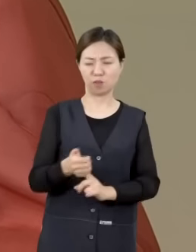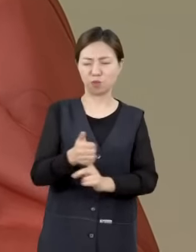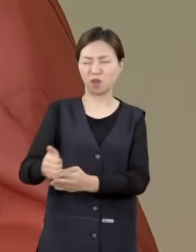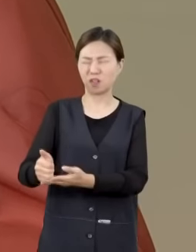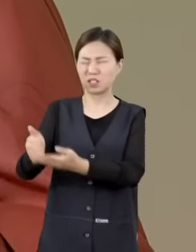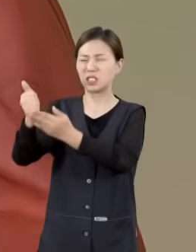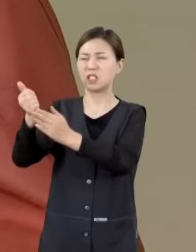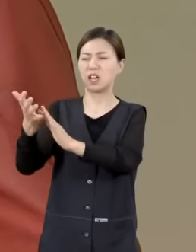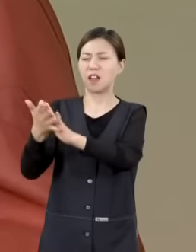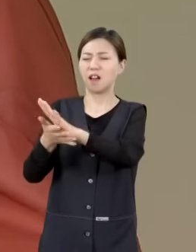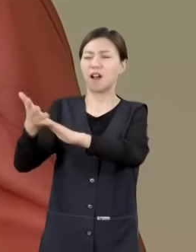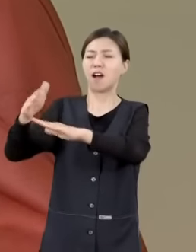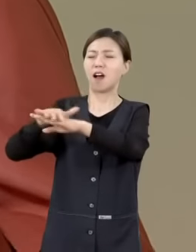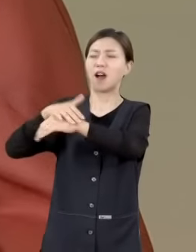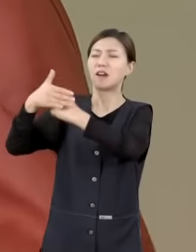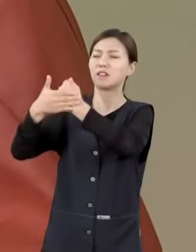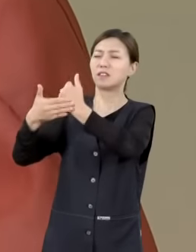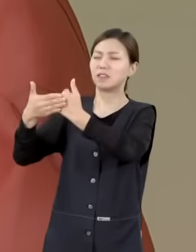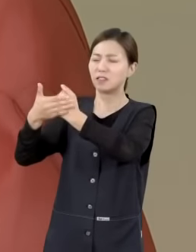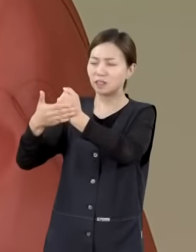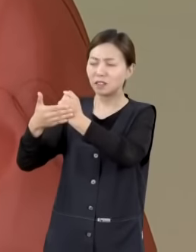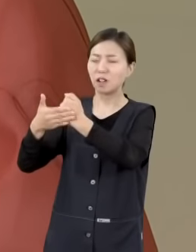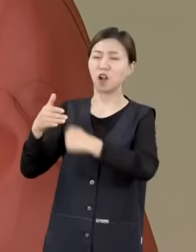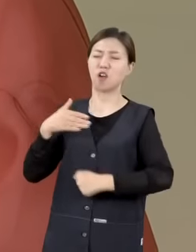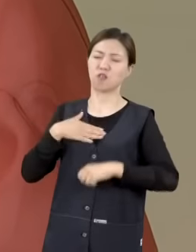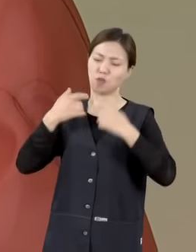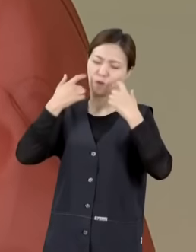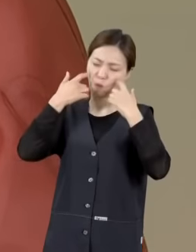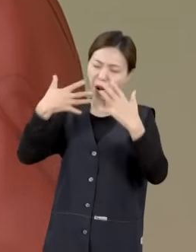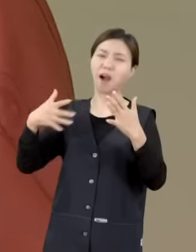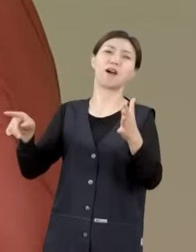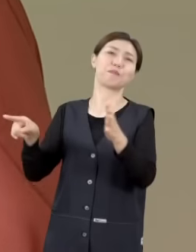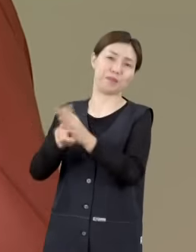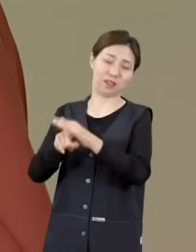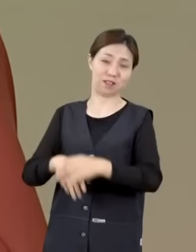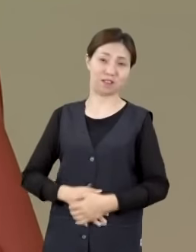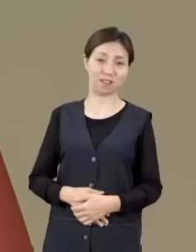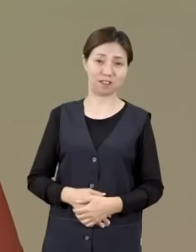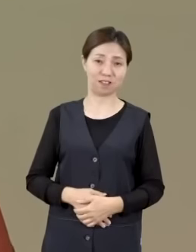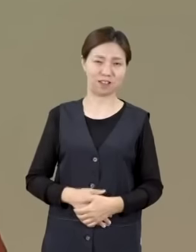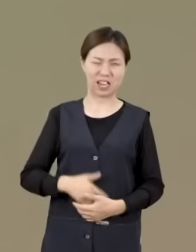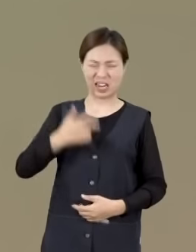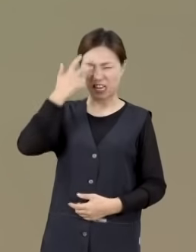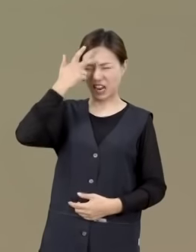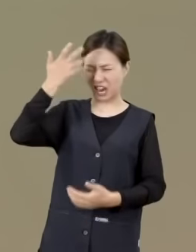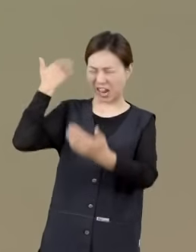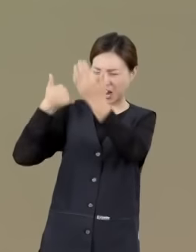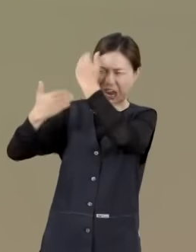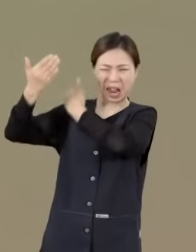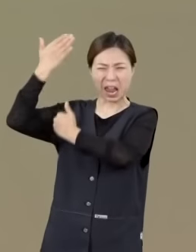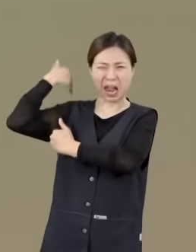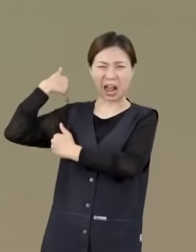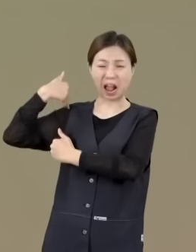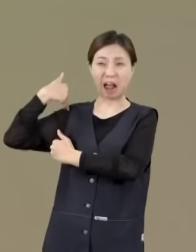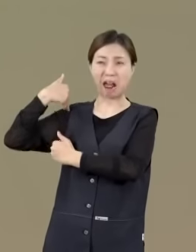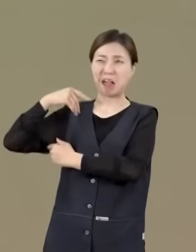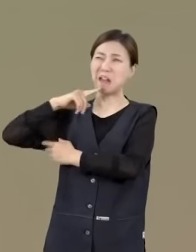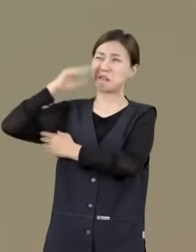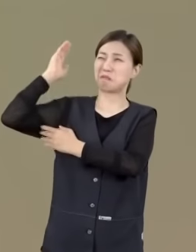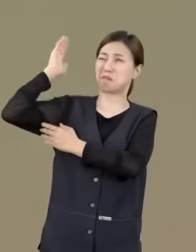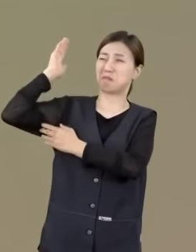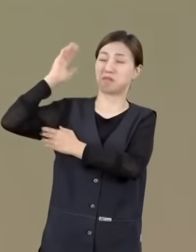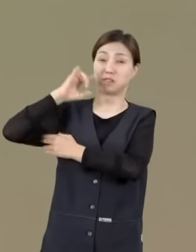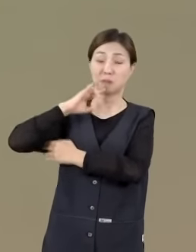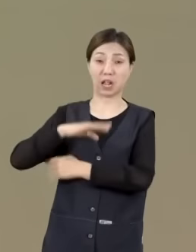가셨는데이야 부처님 가피를 안 믿을 수가 없구나 부처님의 가피는 과거에 있었던